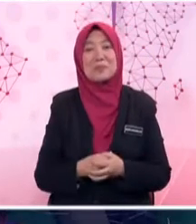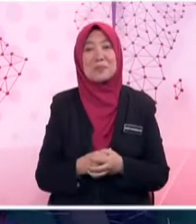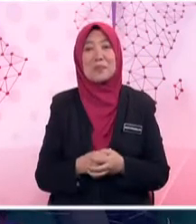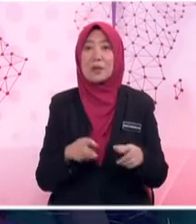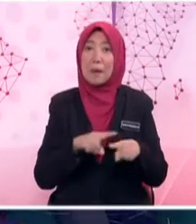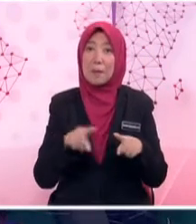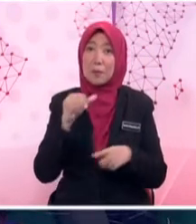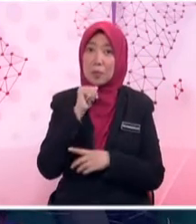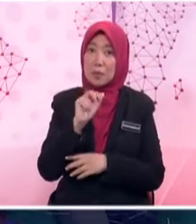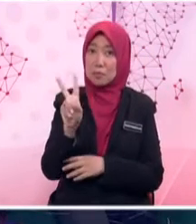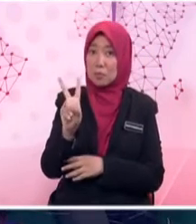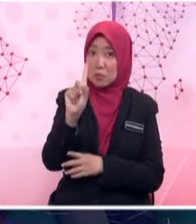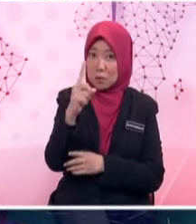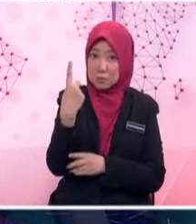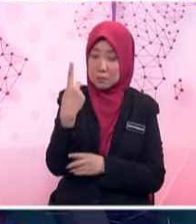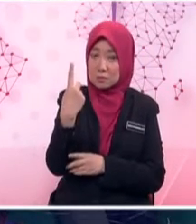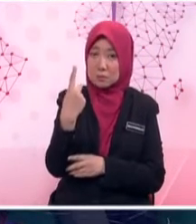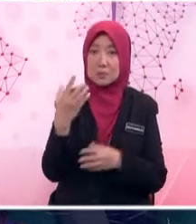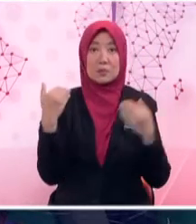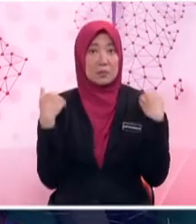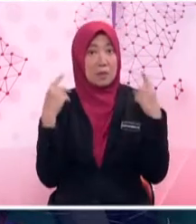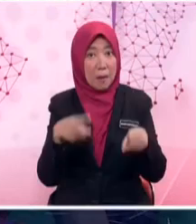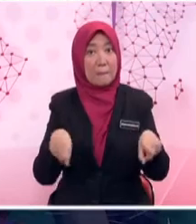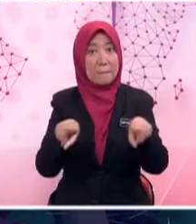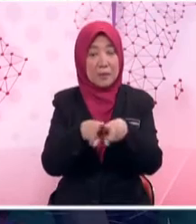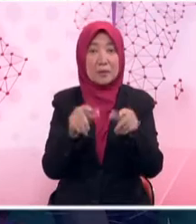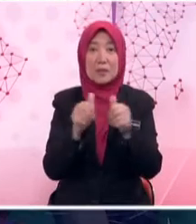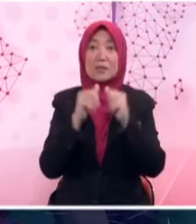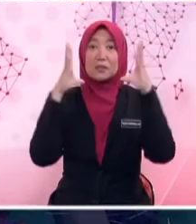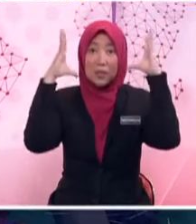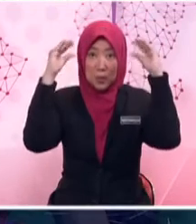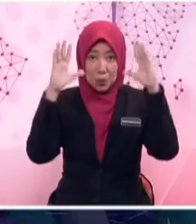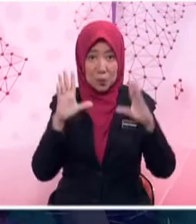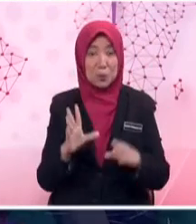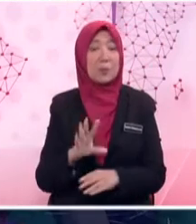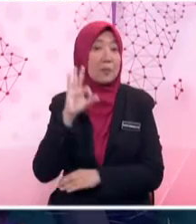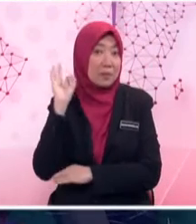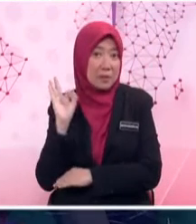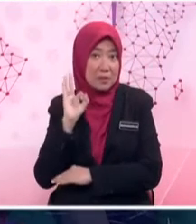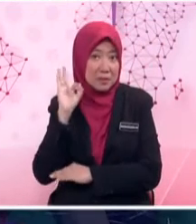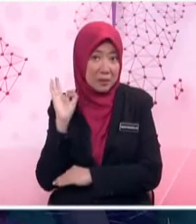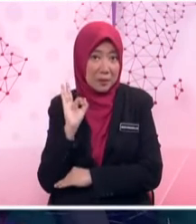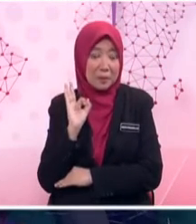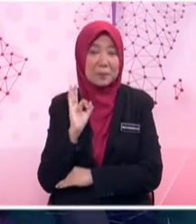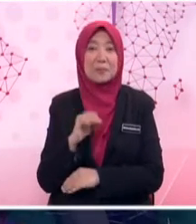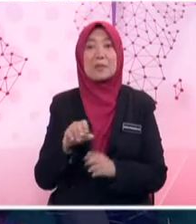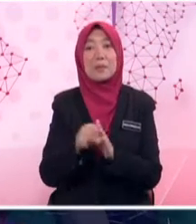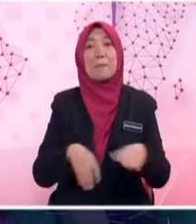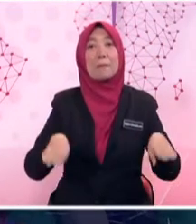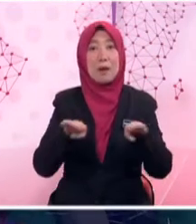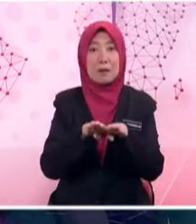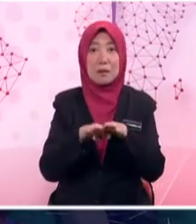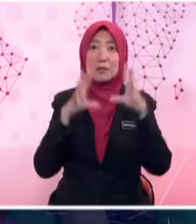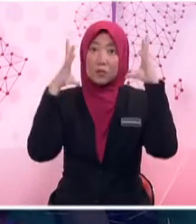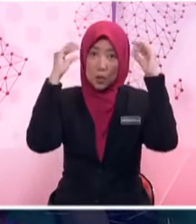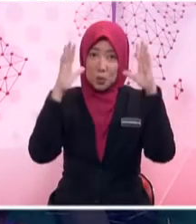berdua sahaja. Ya. Kita akan bersama dengan Cikgu Nur Farazila binti Abdul Rahim selaku juru bahasa